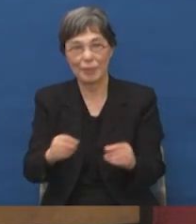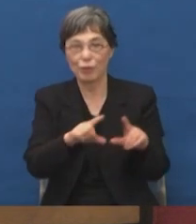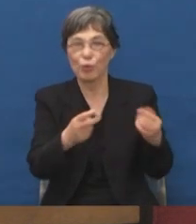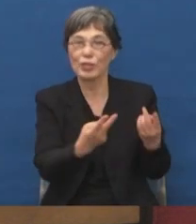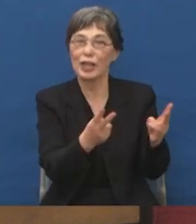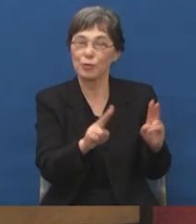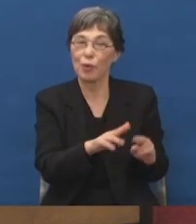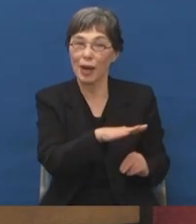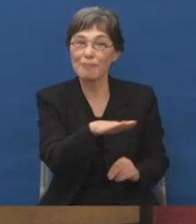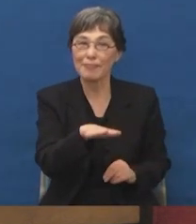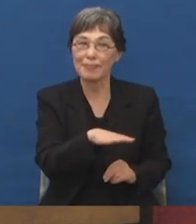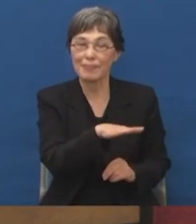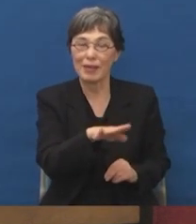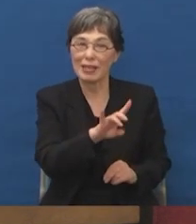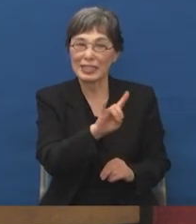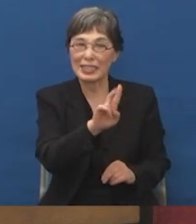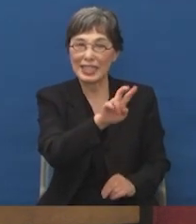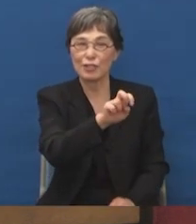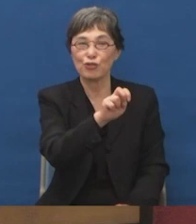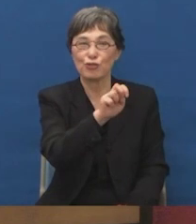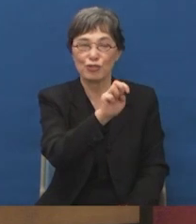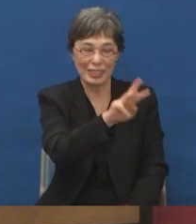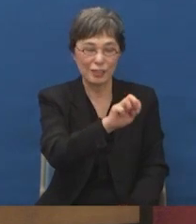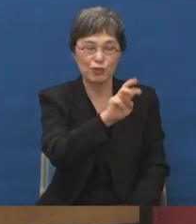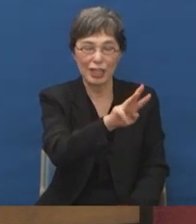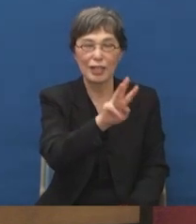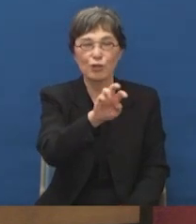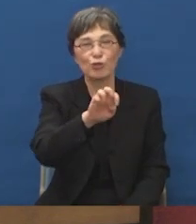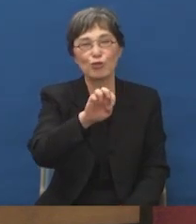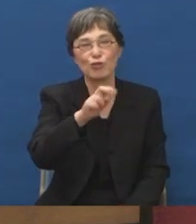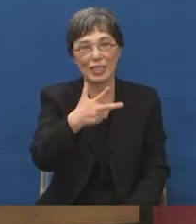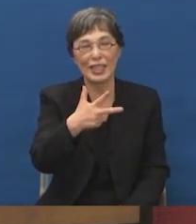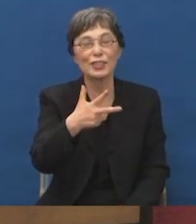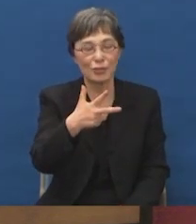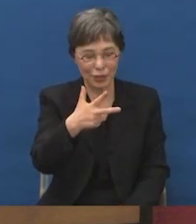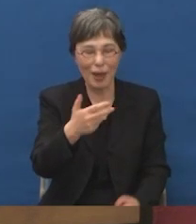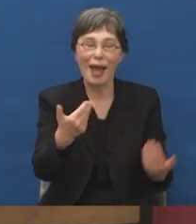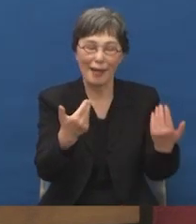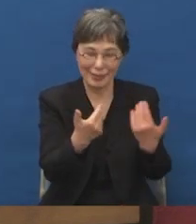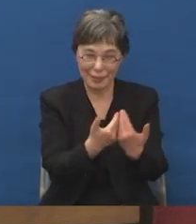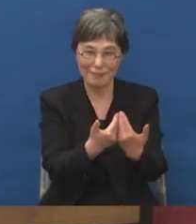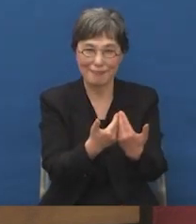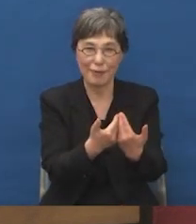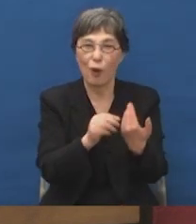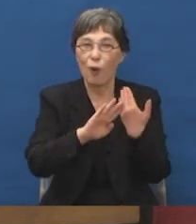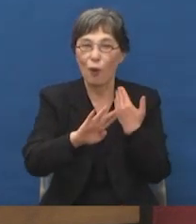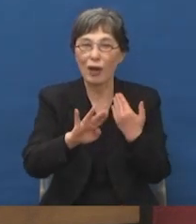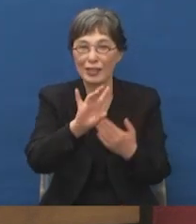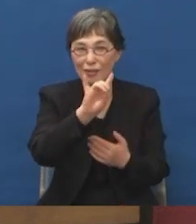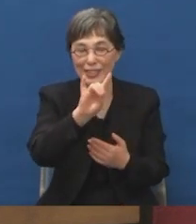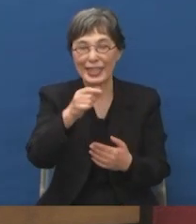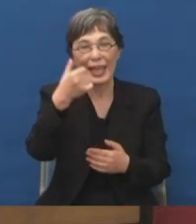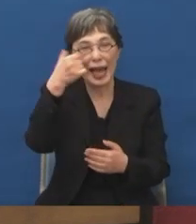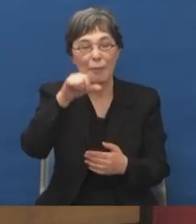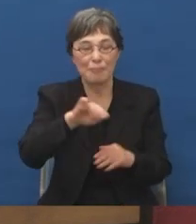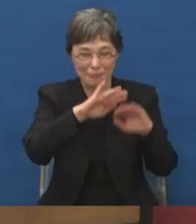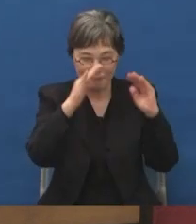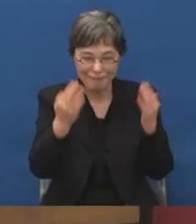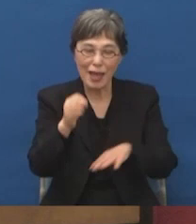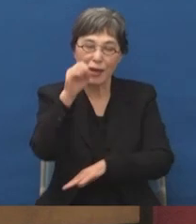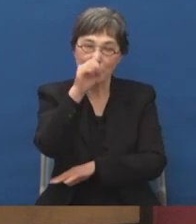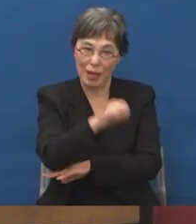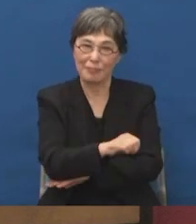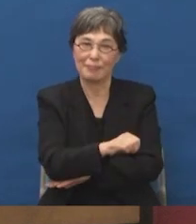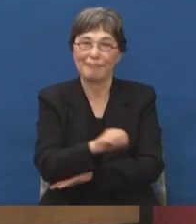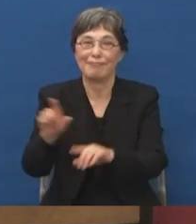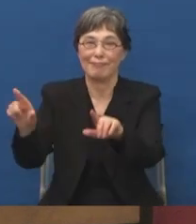党議員団は議題33号および47号については反対し、 その他の議案についてはいずれも原案に賛成